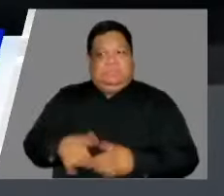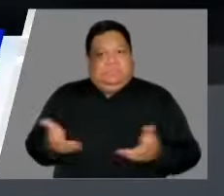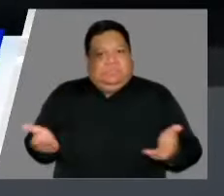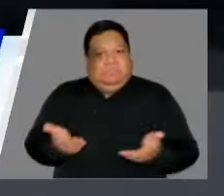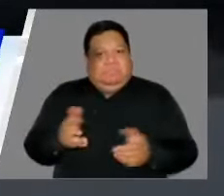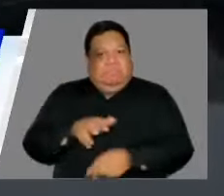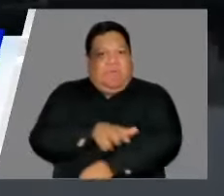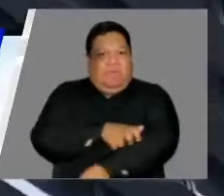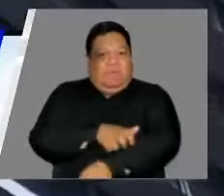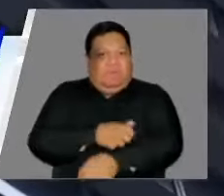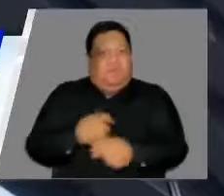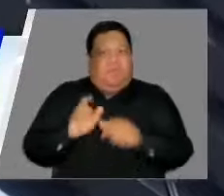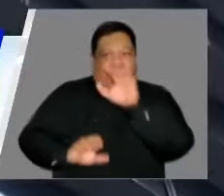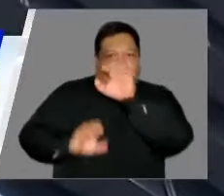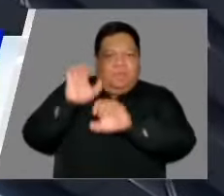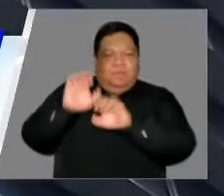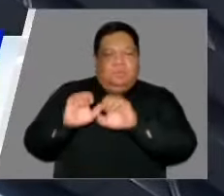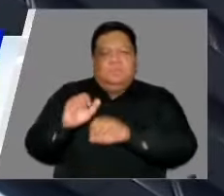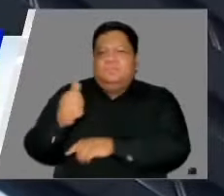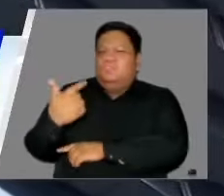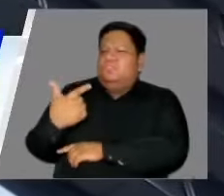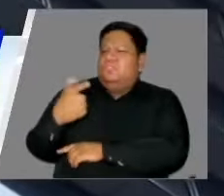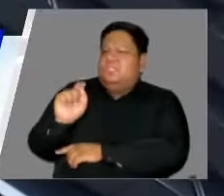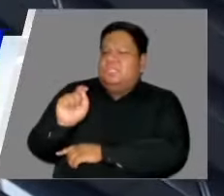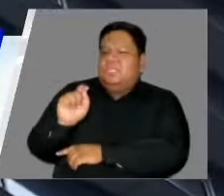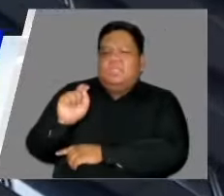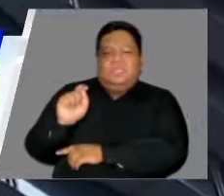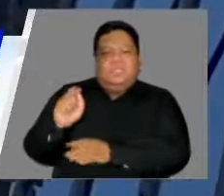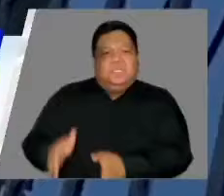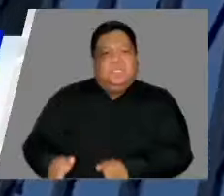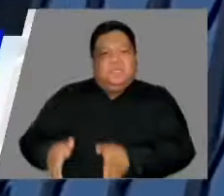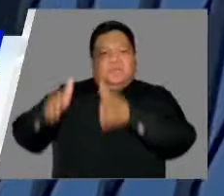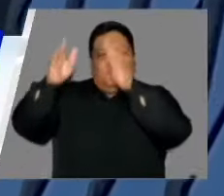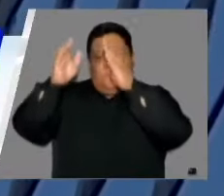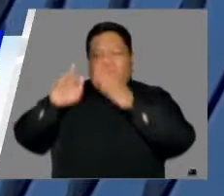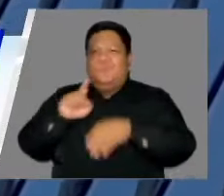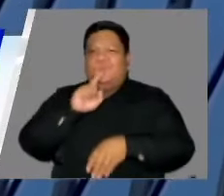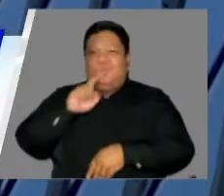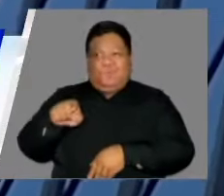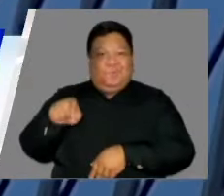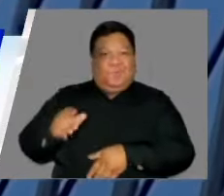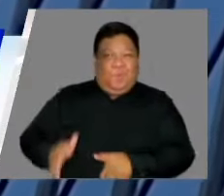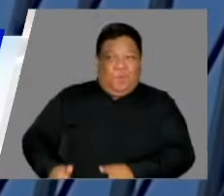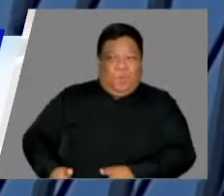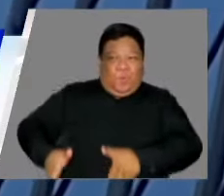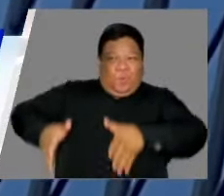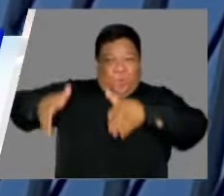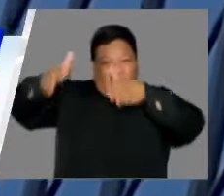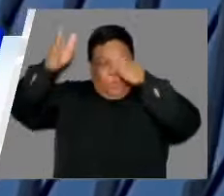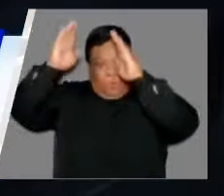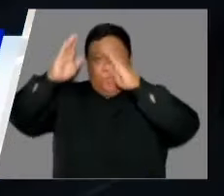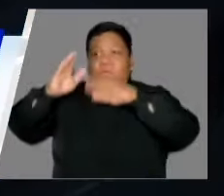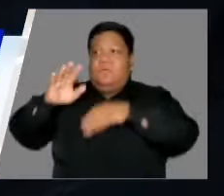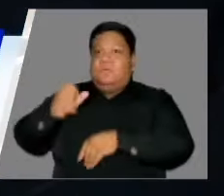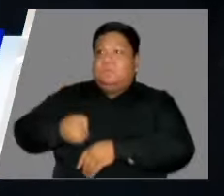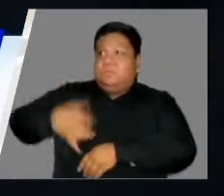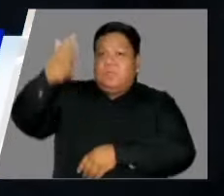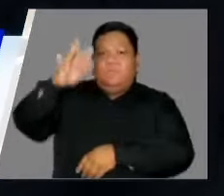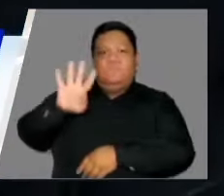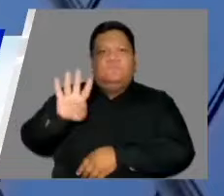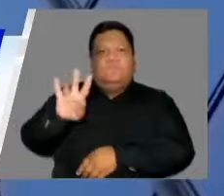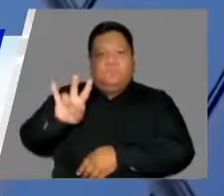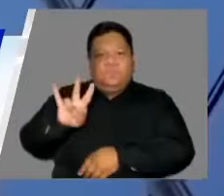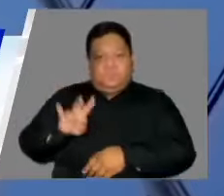Ang GT International Towers na ikasampung pinakamataas na gusali sa bansa. Walang safety equipment maliban sa climbing chalk. Maingat